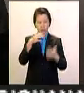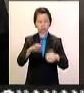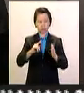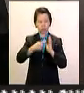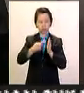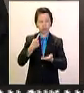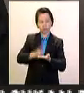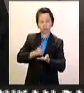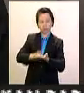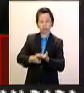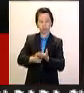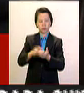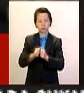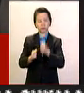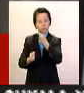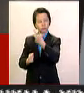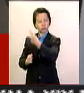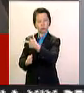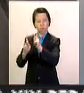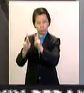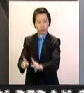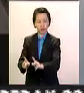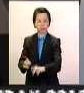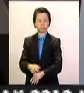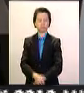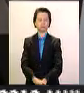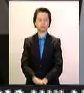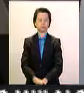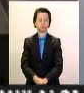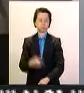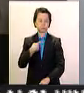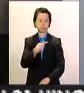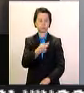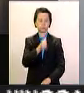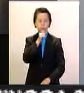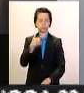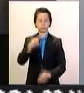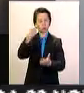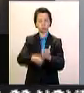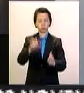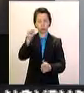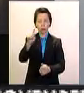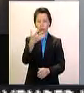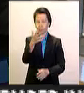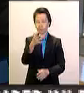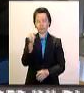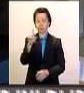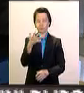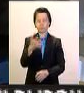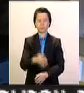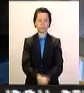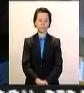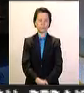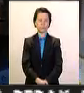perbincangan dengan beberapa pihak. The technology that we have today will not cost us that much to develop the new national car.